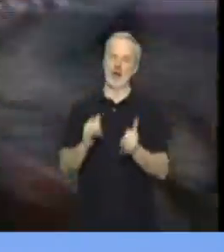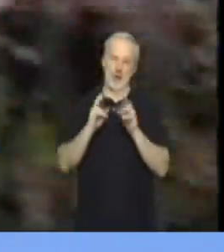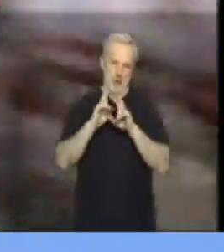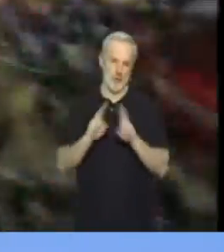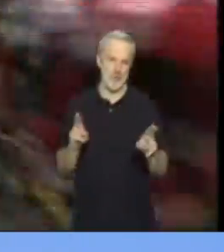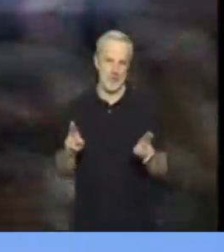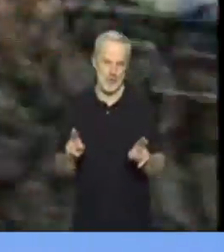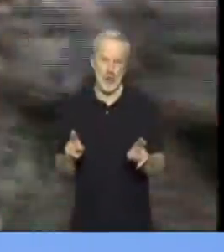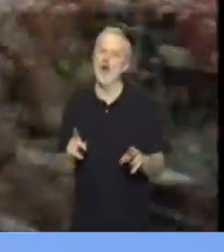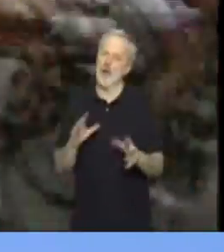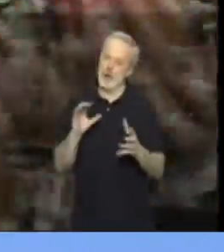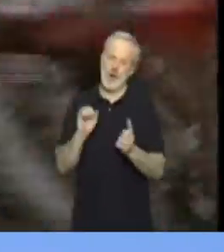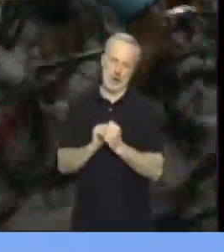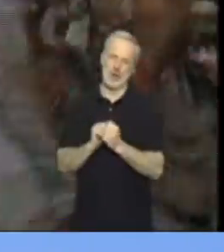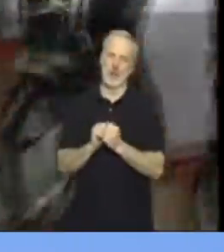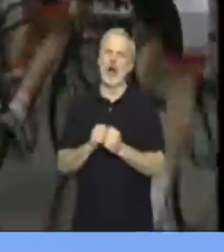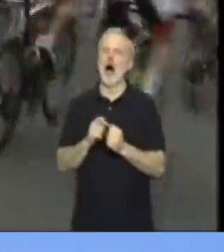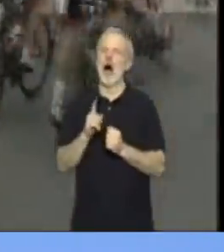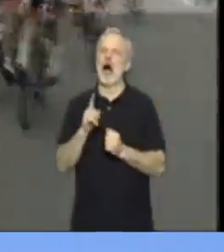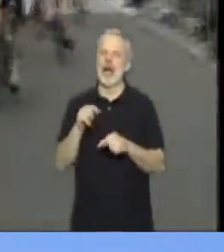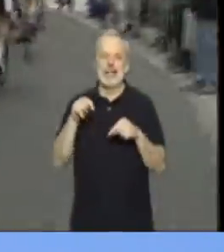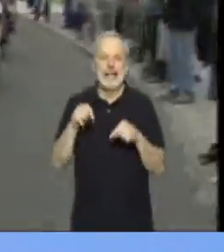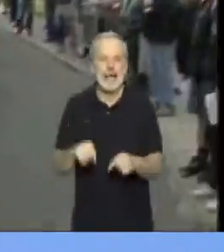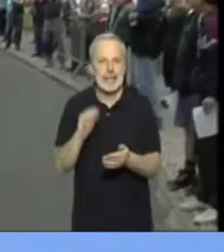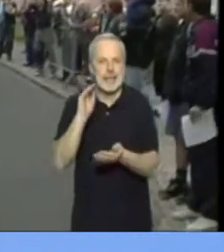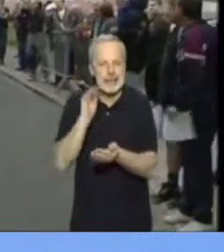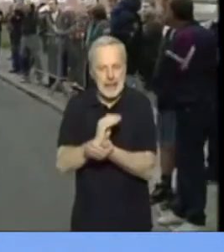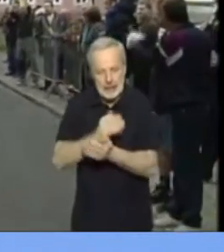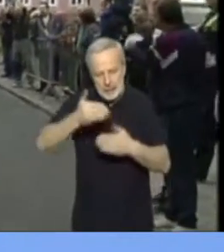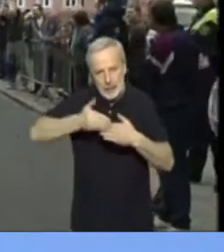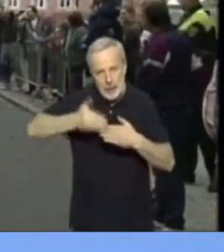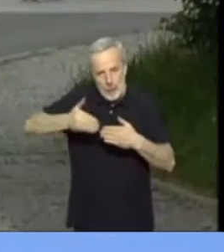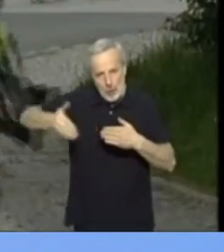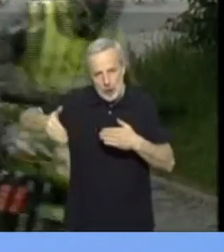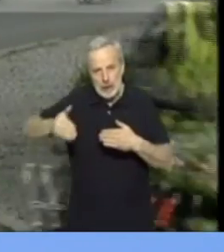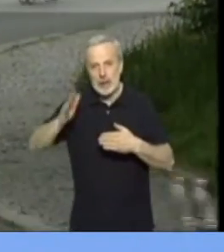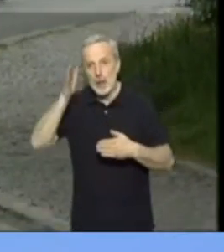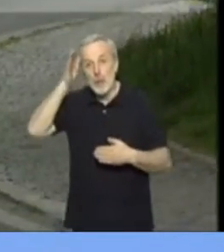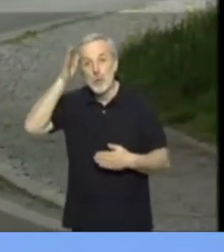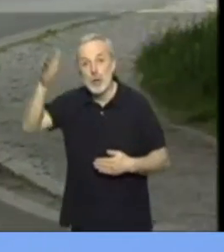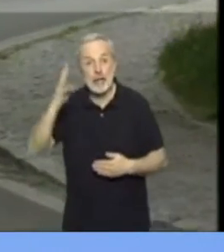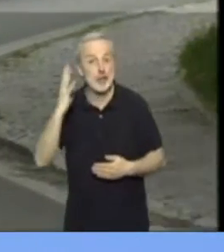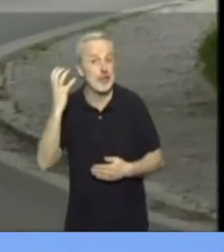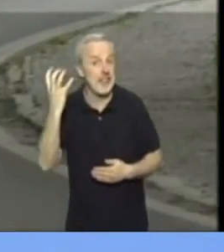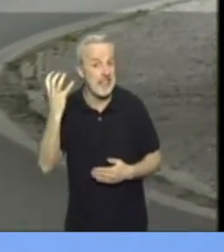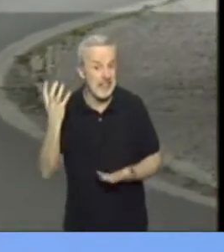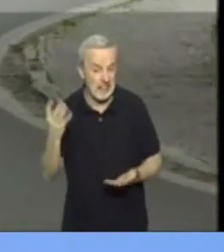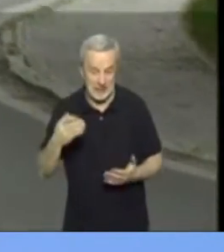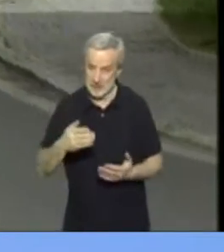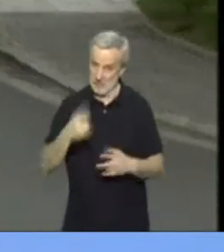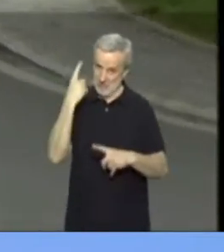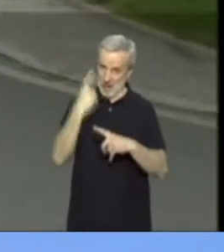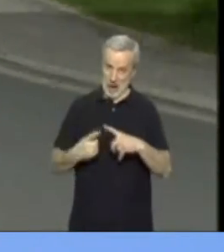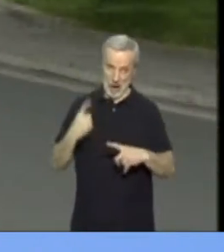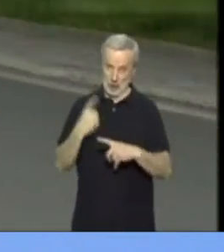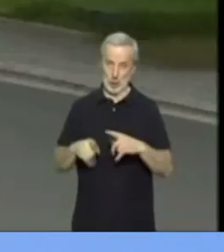to reálné. Samozřejmě bavíme se pořád o 4. ročníku, který ještě nebyl, který nás čeká. Takže závod je relativně mladý, pořád se